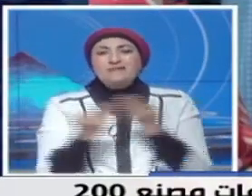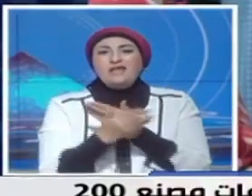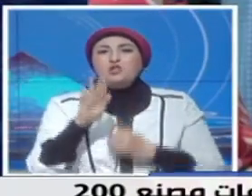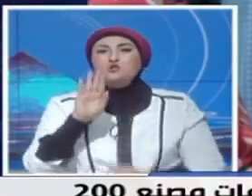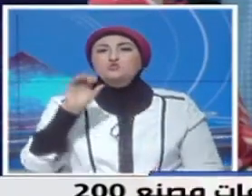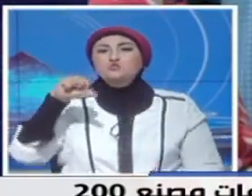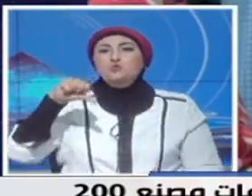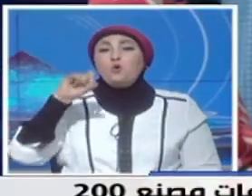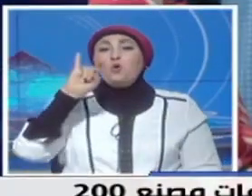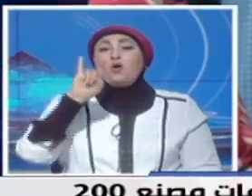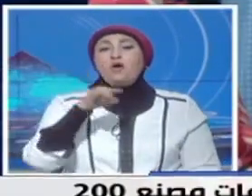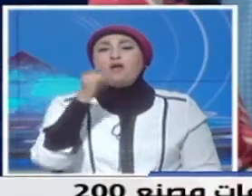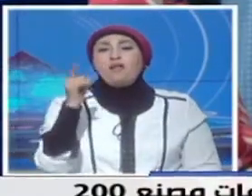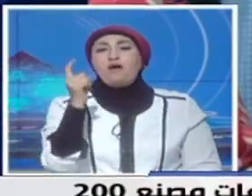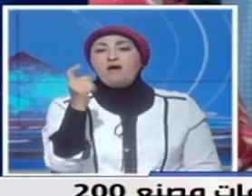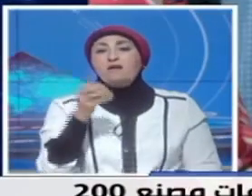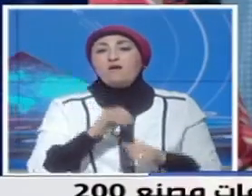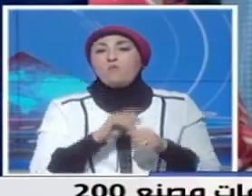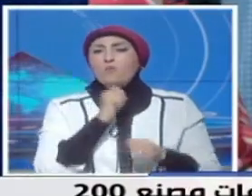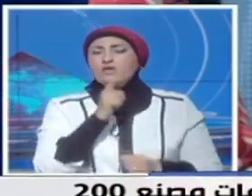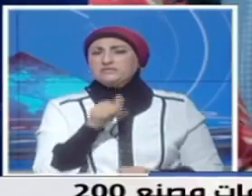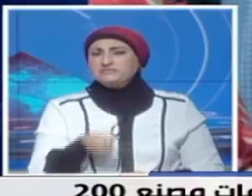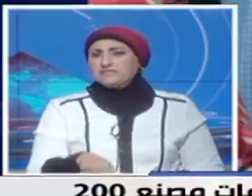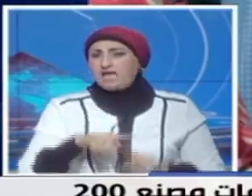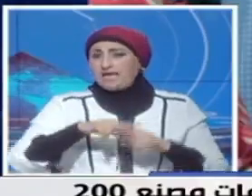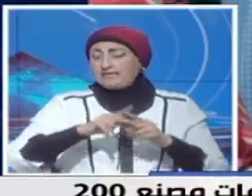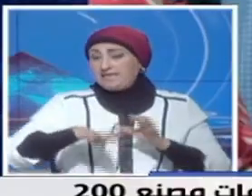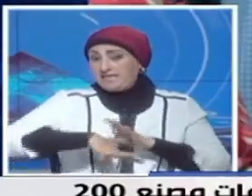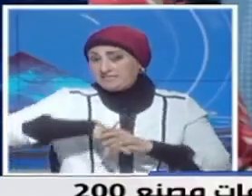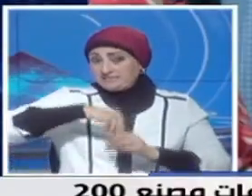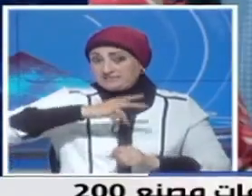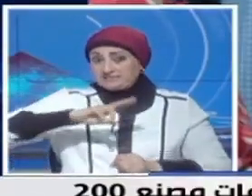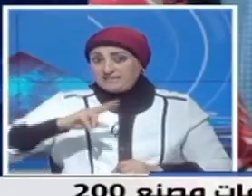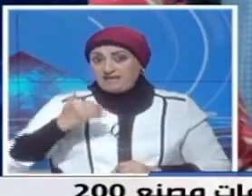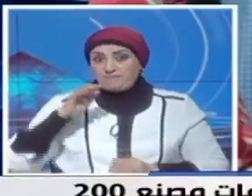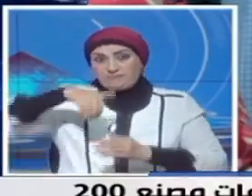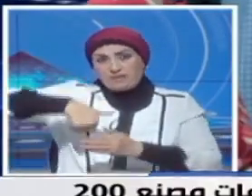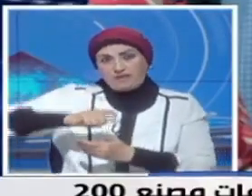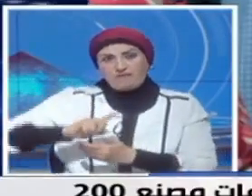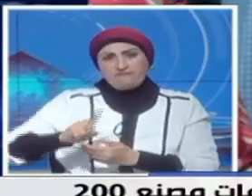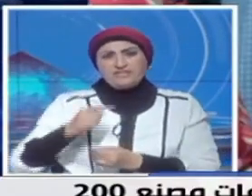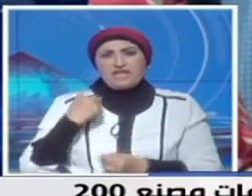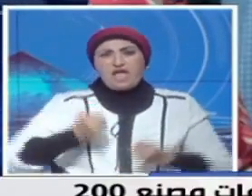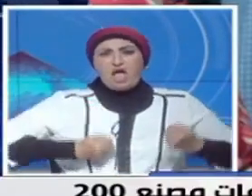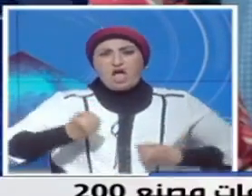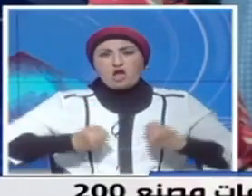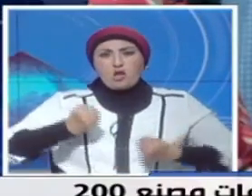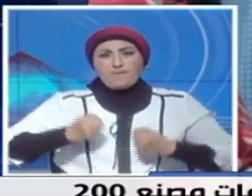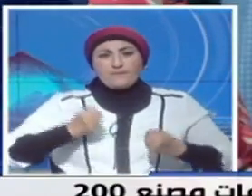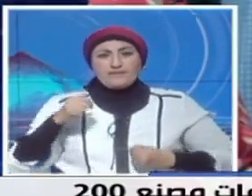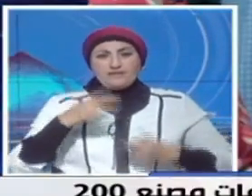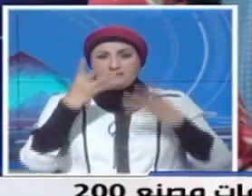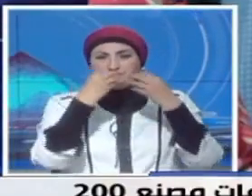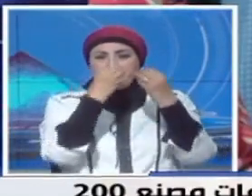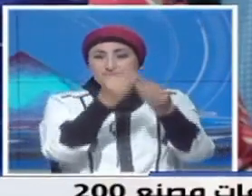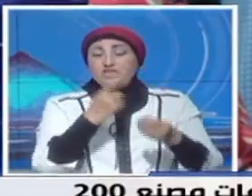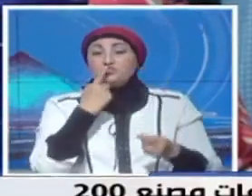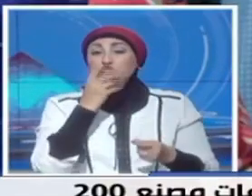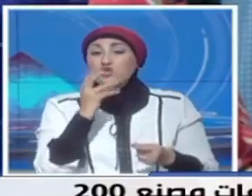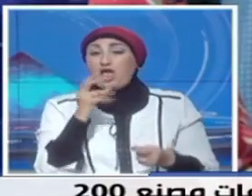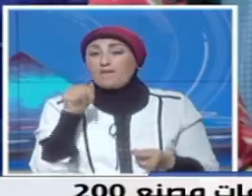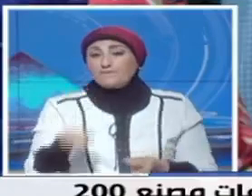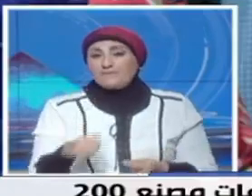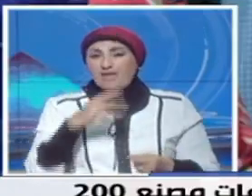من السولار. وكذلك دور مصنع انتاج واصلاح المدرعات في تجهيز عربات